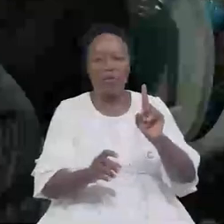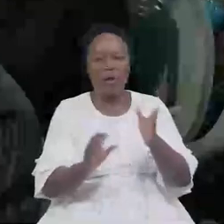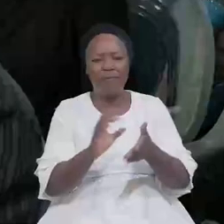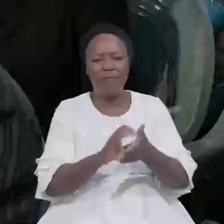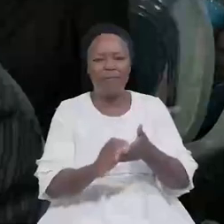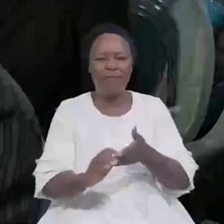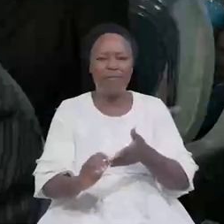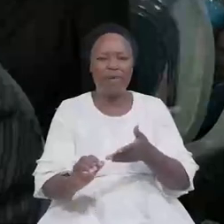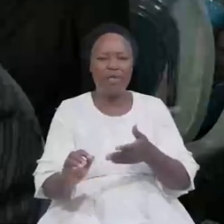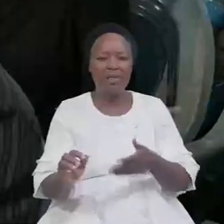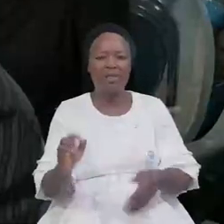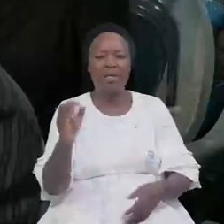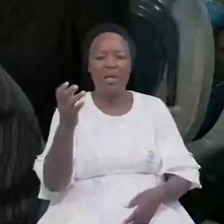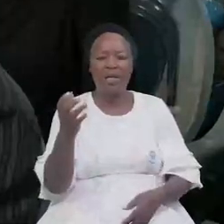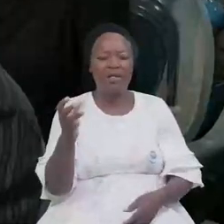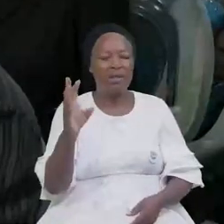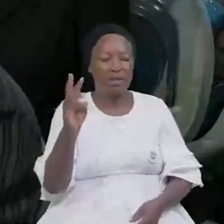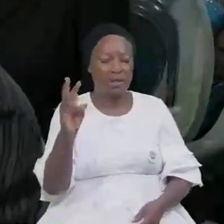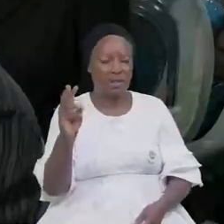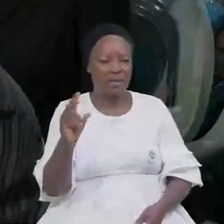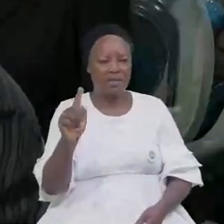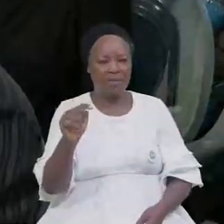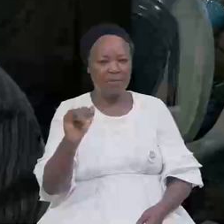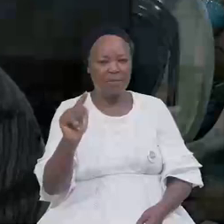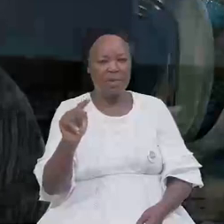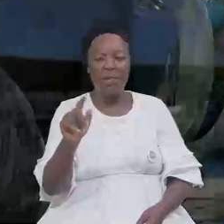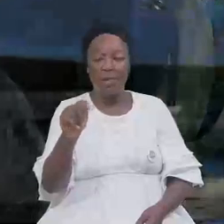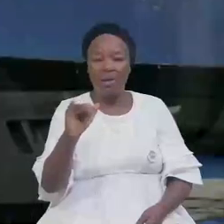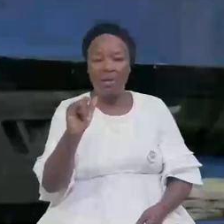verset 16, Tite 1.